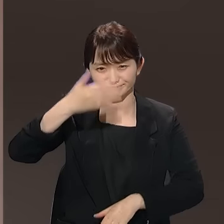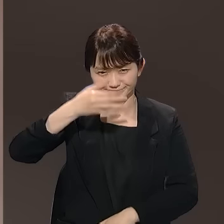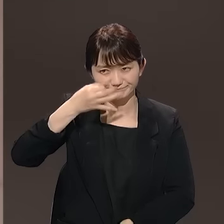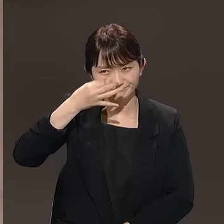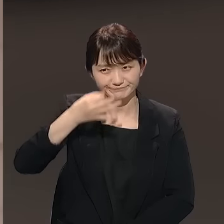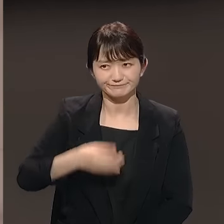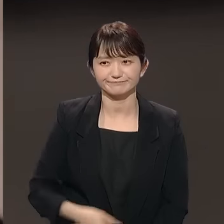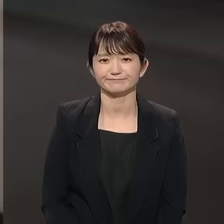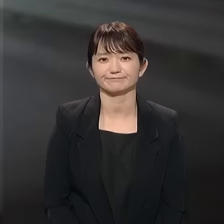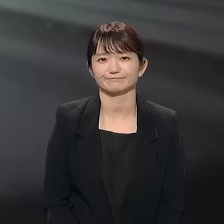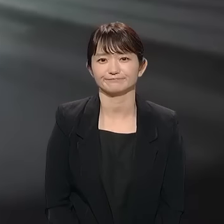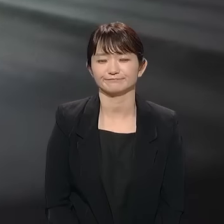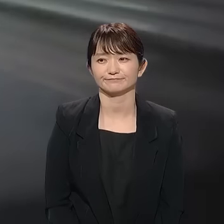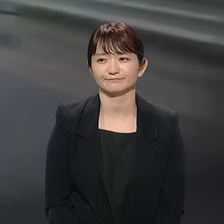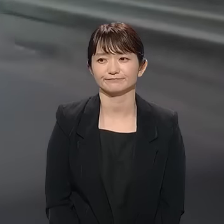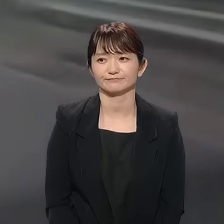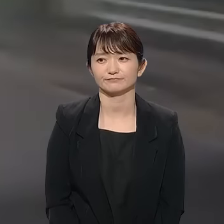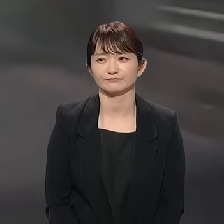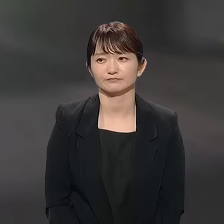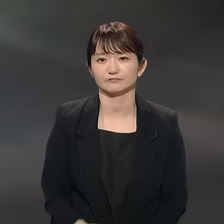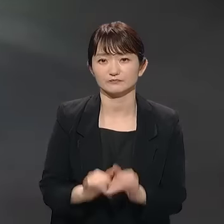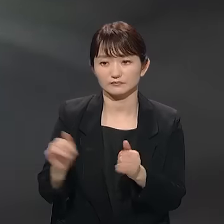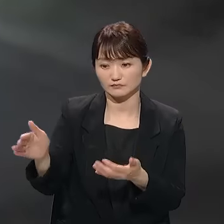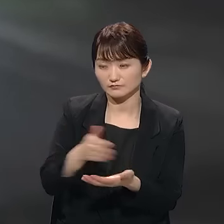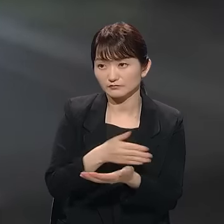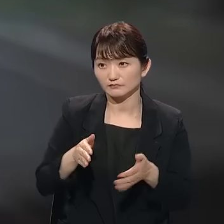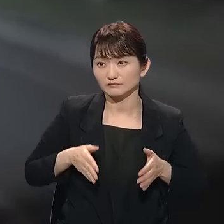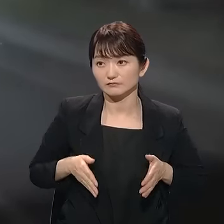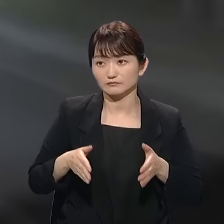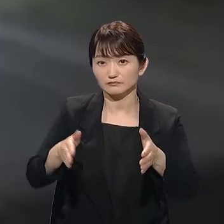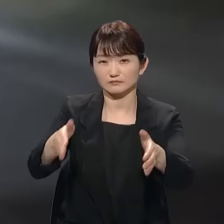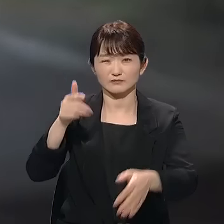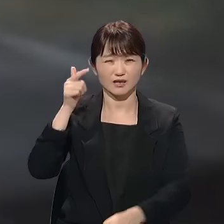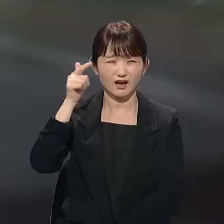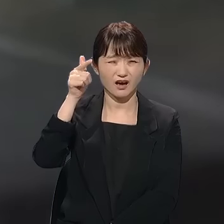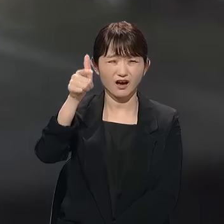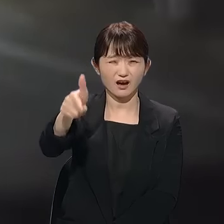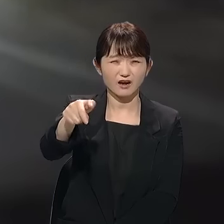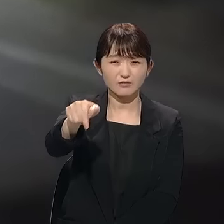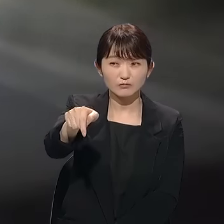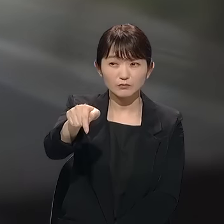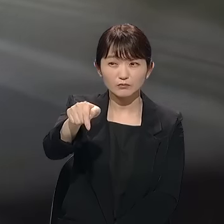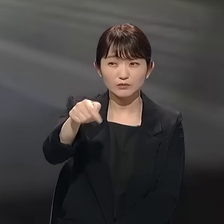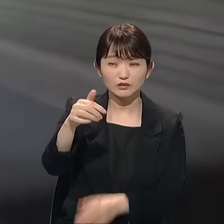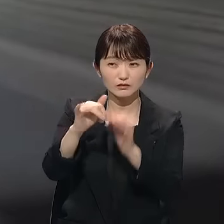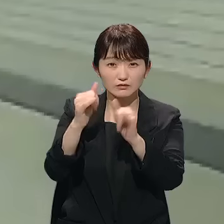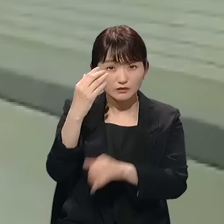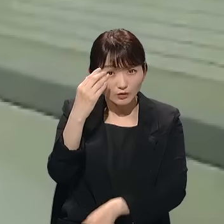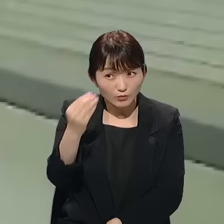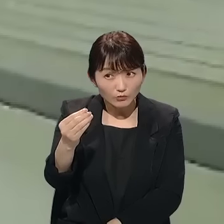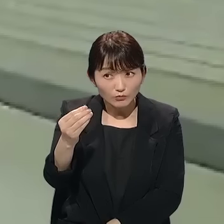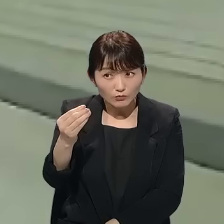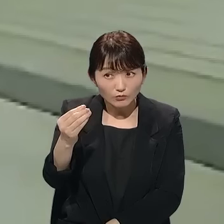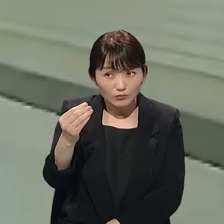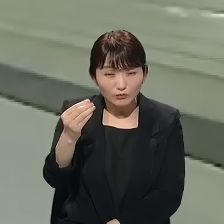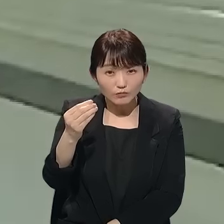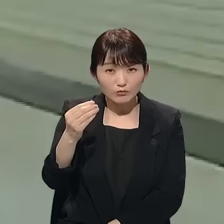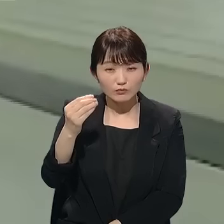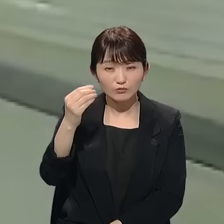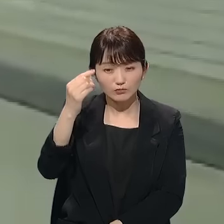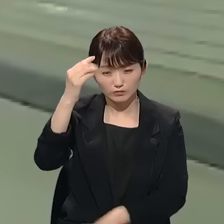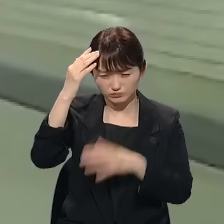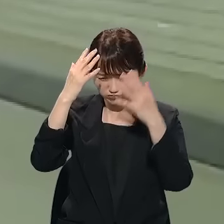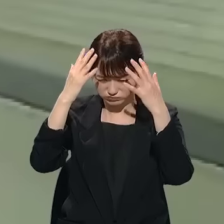만나보시죠. 자, 한적한 도로를 달리는 블박차, 저기 앞서가고 있는 사람 발견. 위아래 어두운 옷으로 중무장을